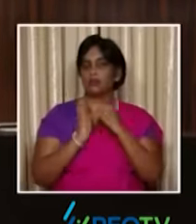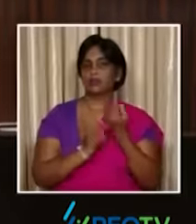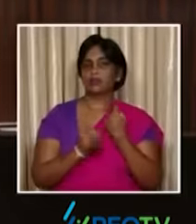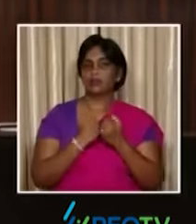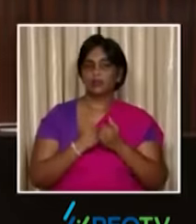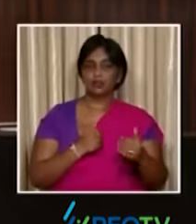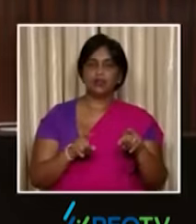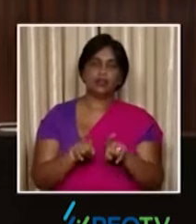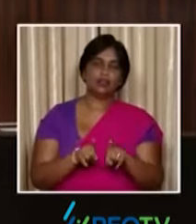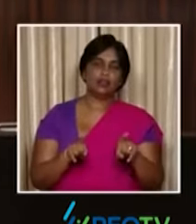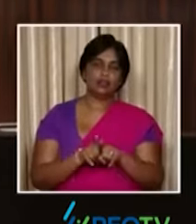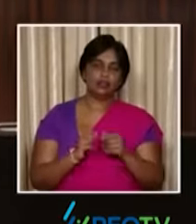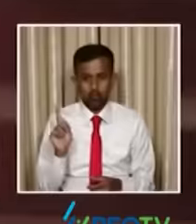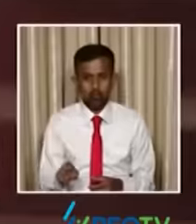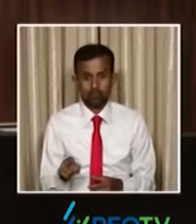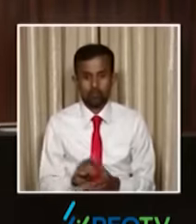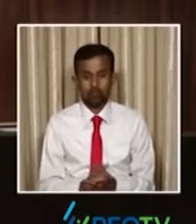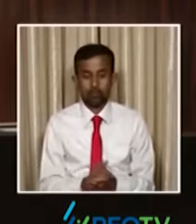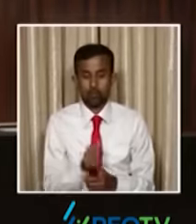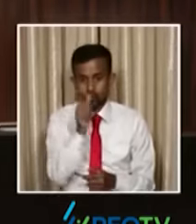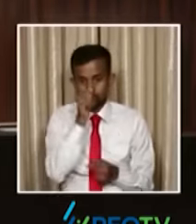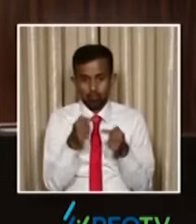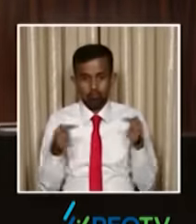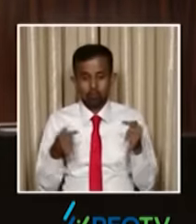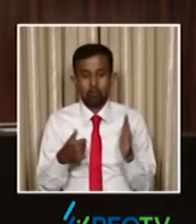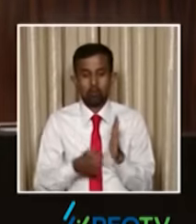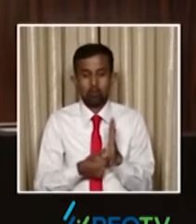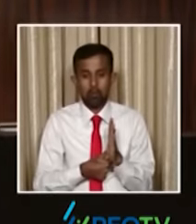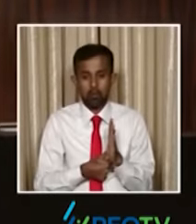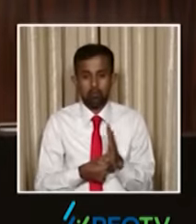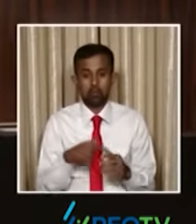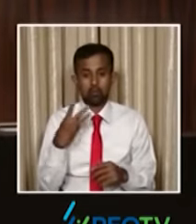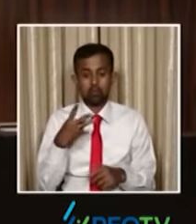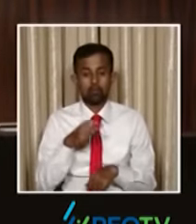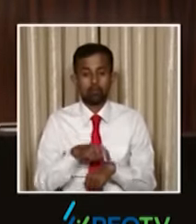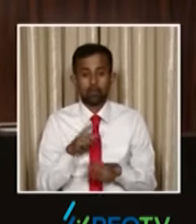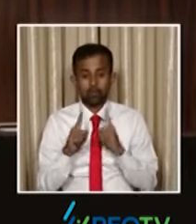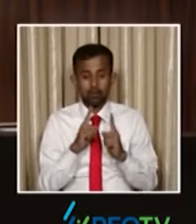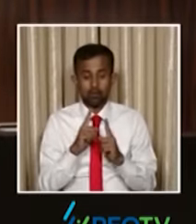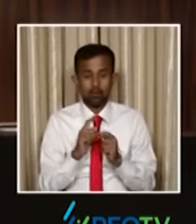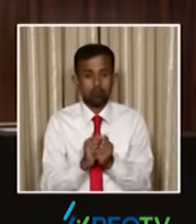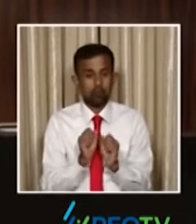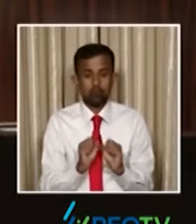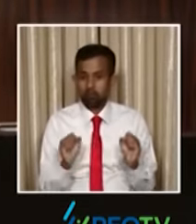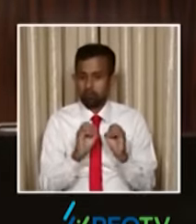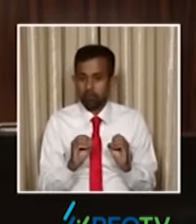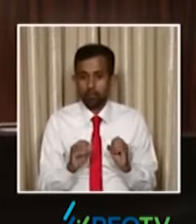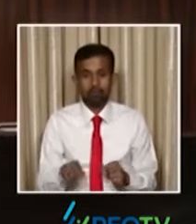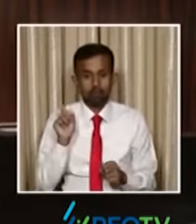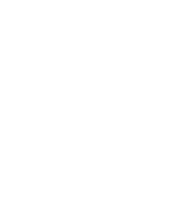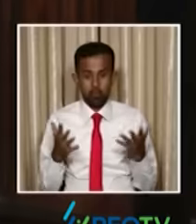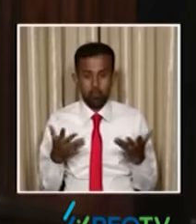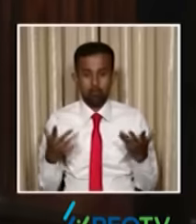විමර්ශනයක් කළා සභාවට දැනුම් දෙන්න කියලා ඉල්ලීමක් කරනවා. දූෂණ විරෝධී සංශෝධන පනත් කෙටුම්පත තුන්වන වර කියවා සංශෝධන රහිතව සම්මත කරන ලද බව